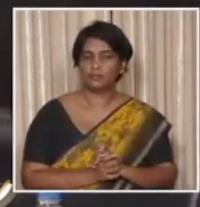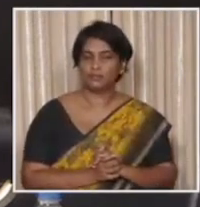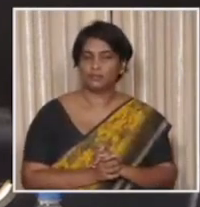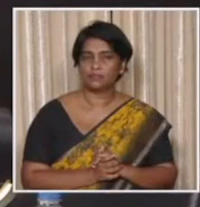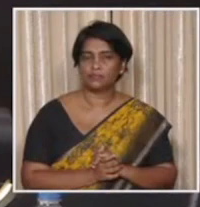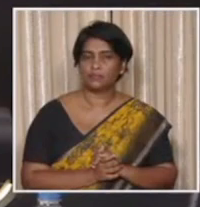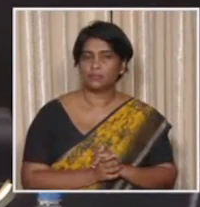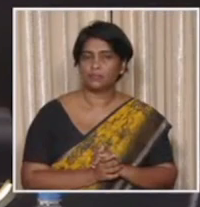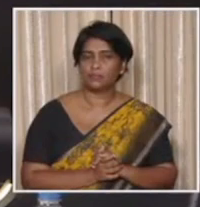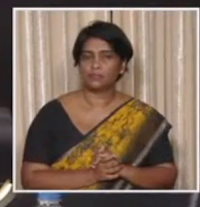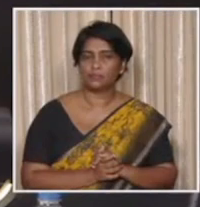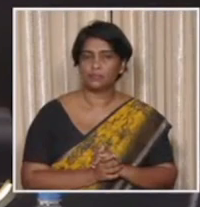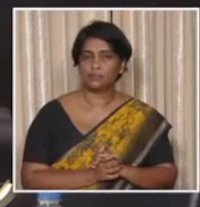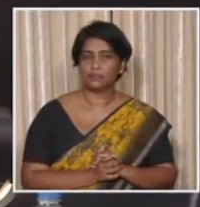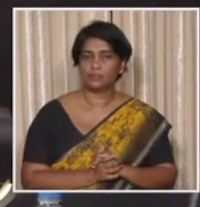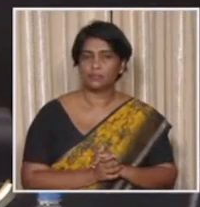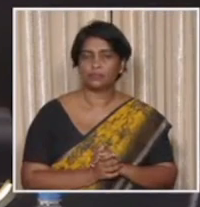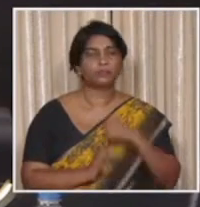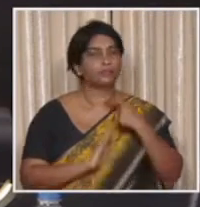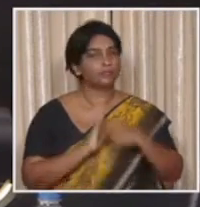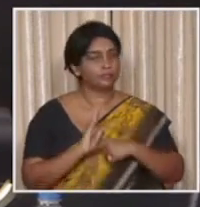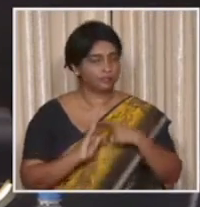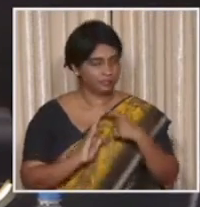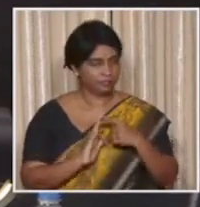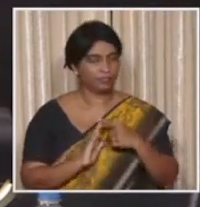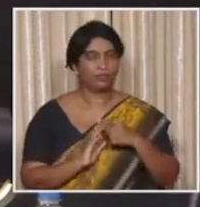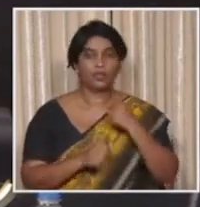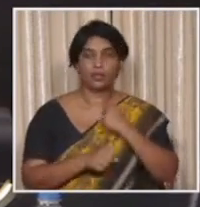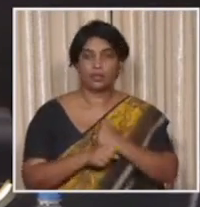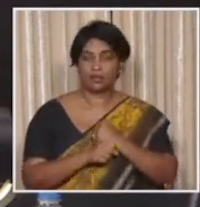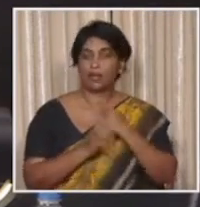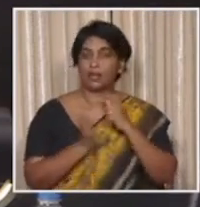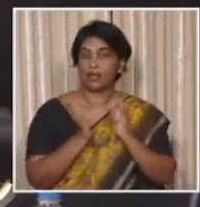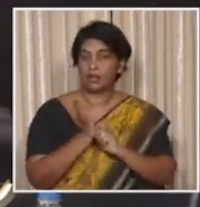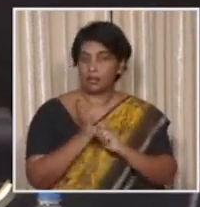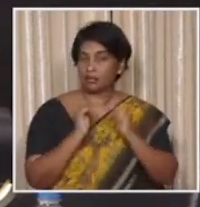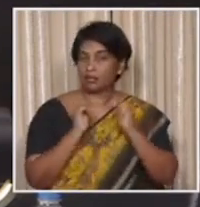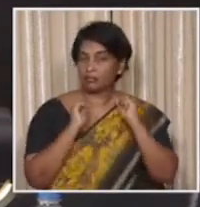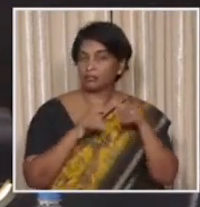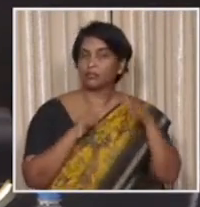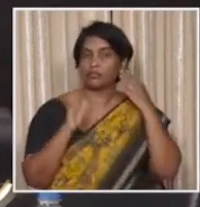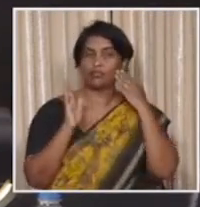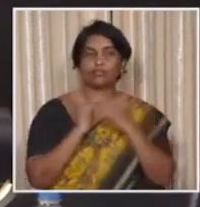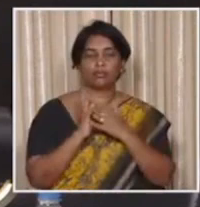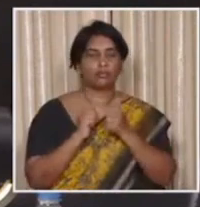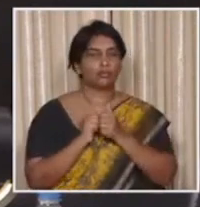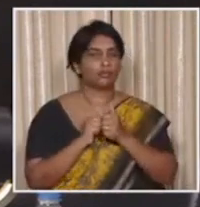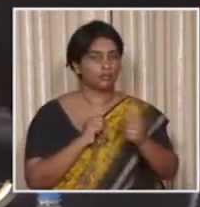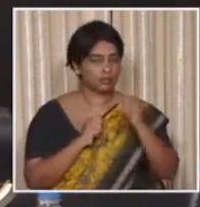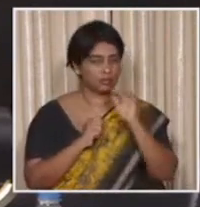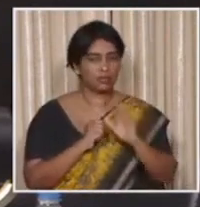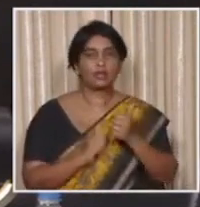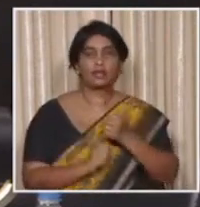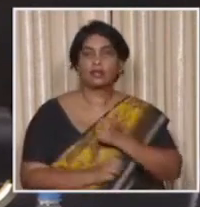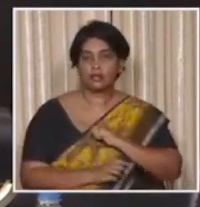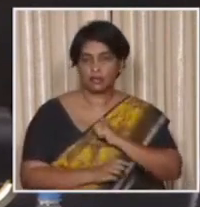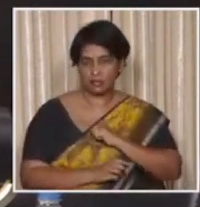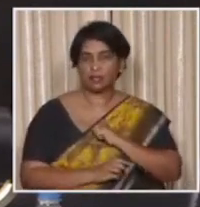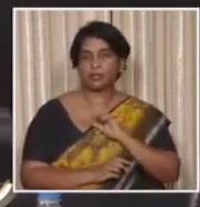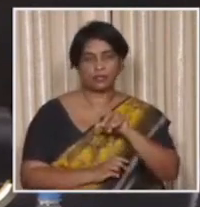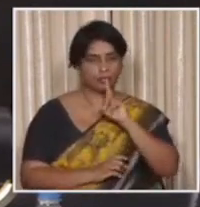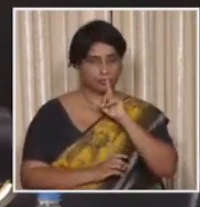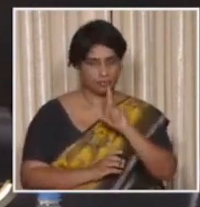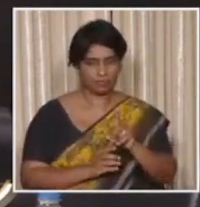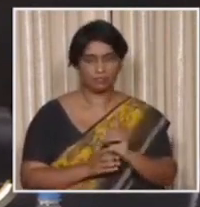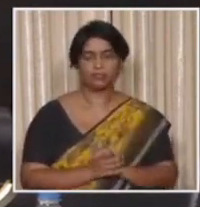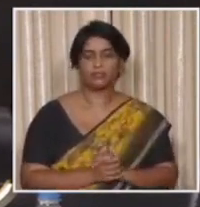restore Sri Lanka's public debt sustainability. The MEFP sets out our specific commitment in this